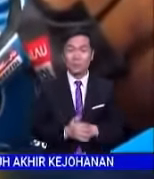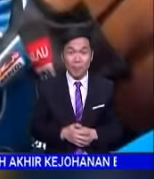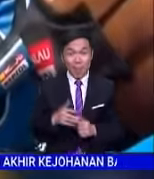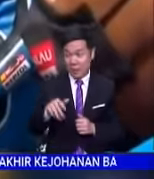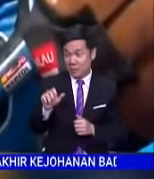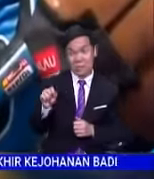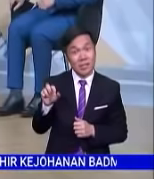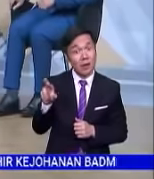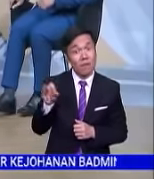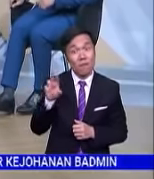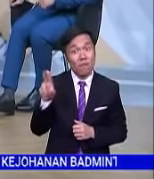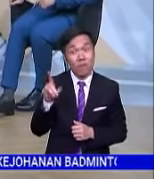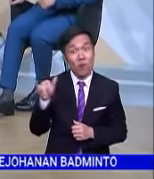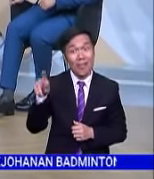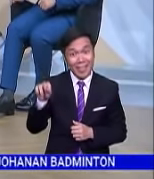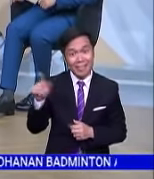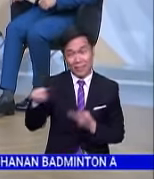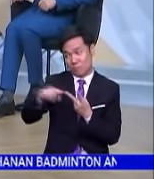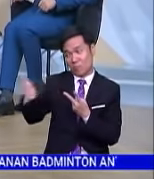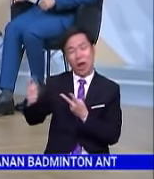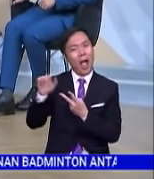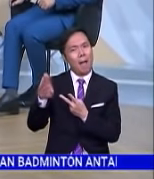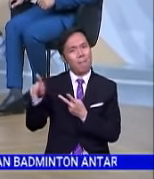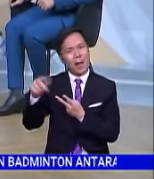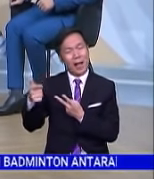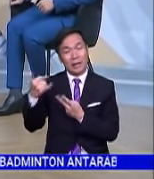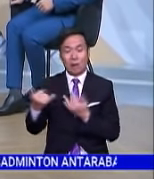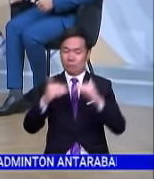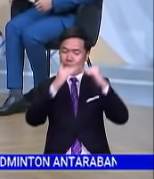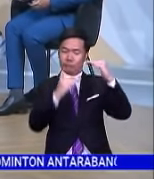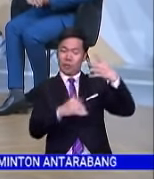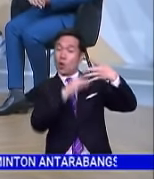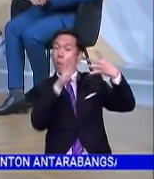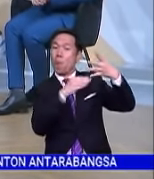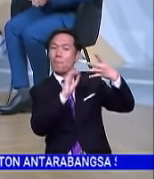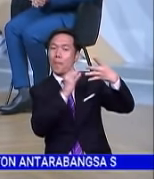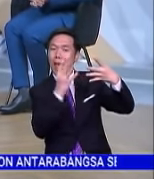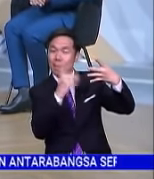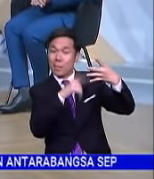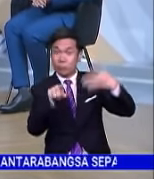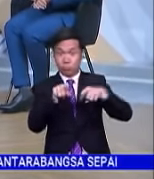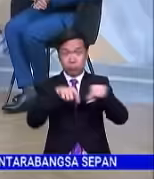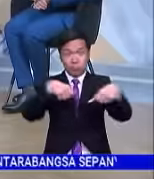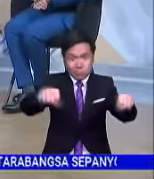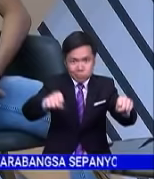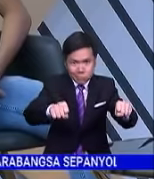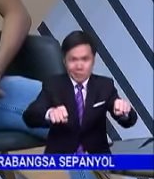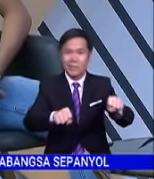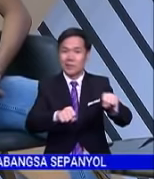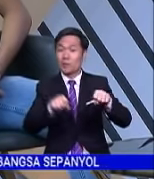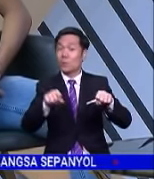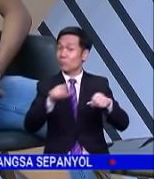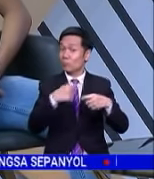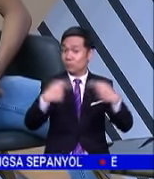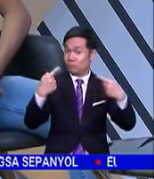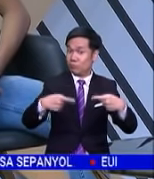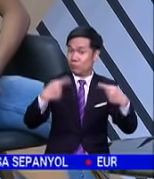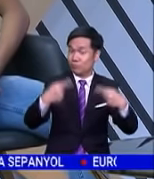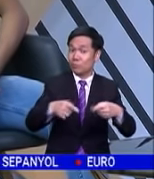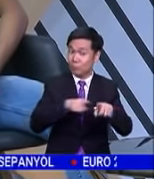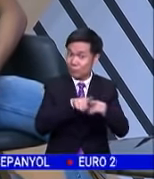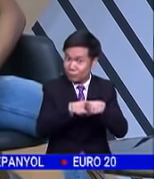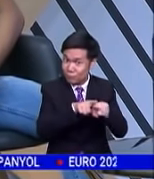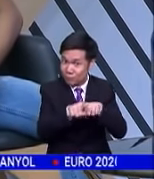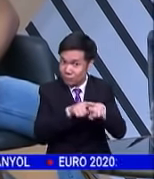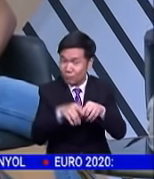Selain Sarifuddin, Adman Noruddin yang ketika ini menduduki tangga keempat dalam keseluruhan pelumba Moto2 CEV juga antara dilihat